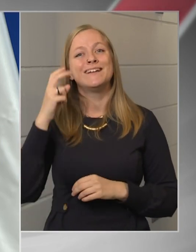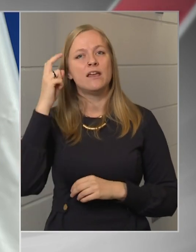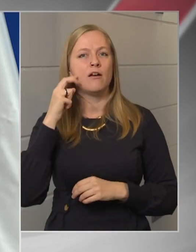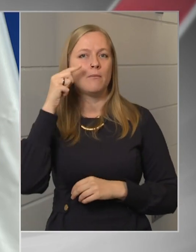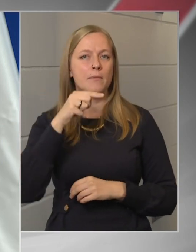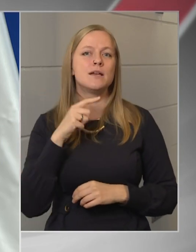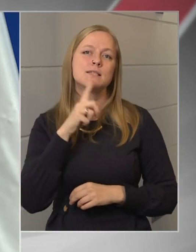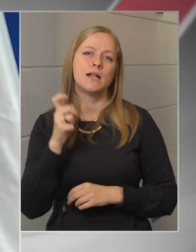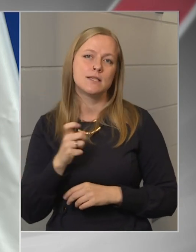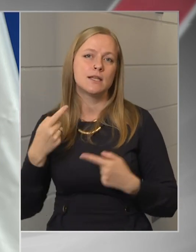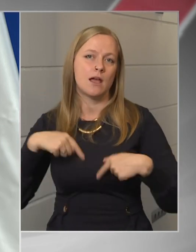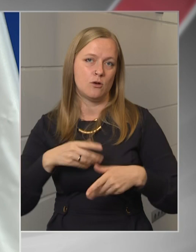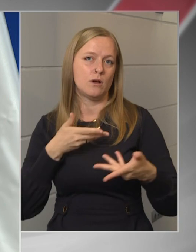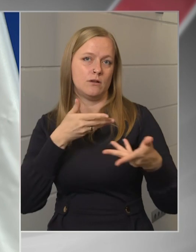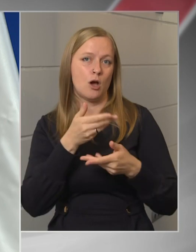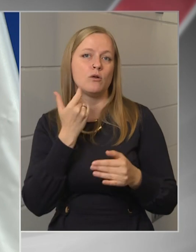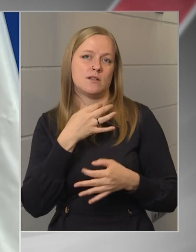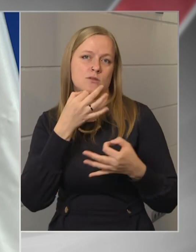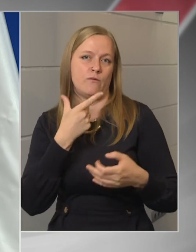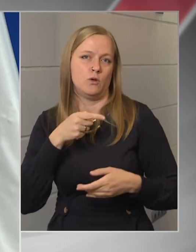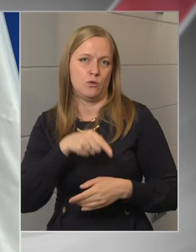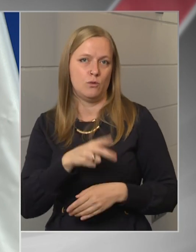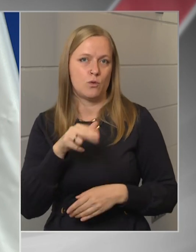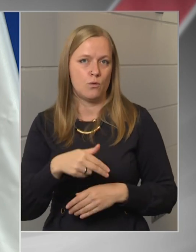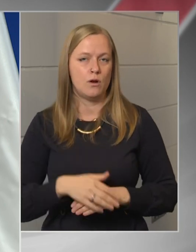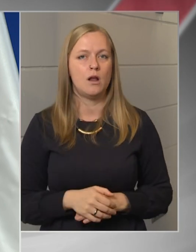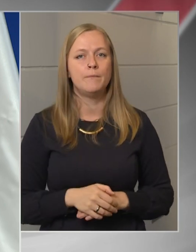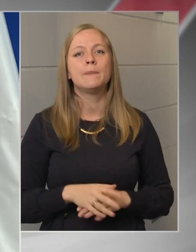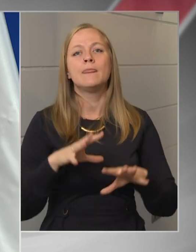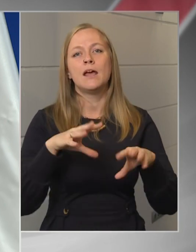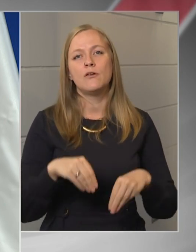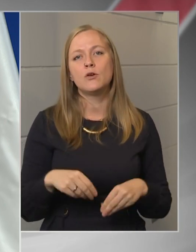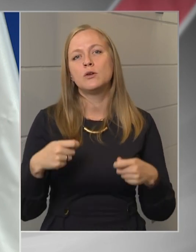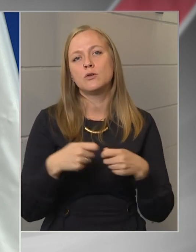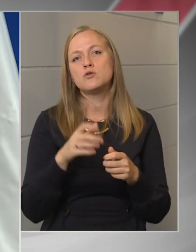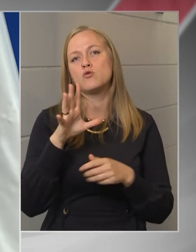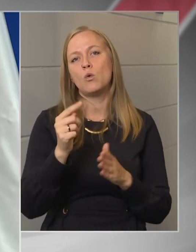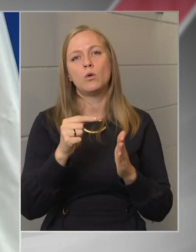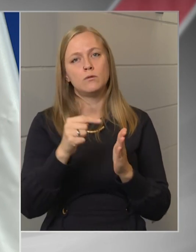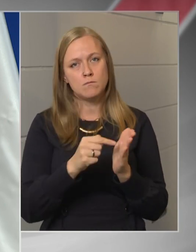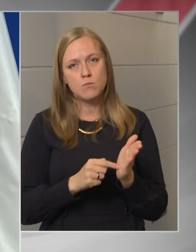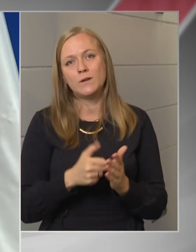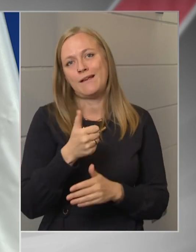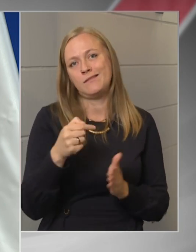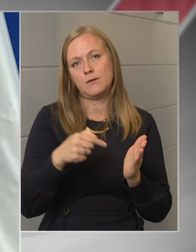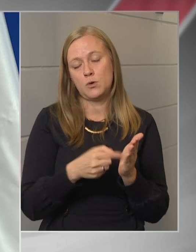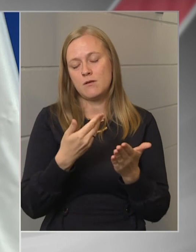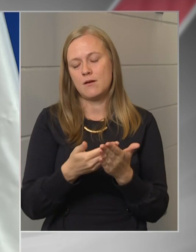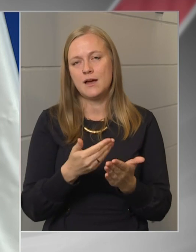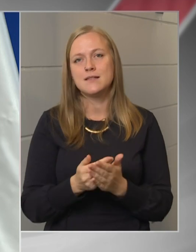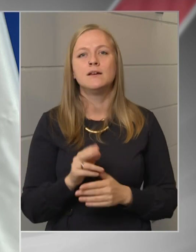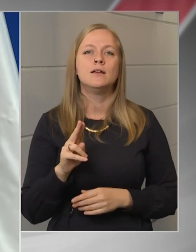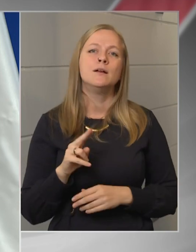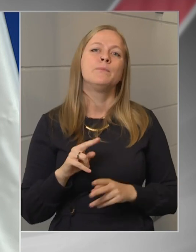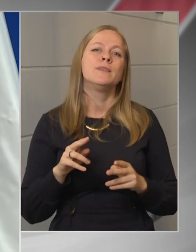akkor is erről volt szó. Sőt, az elfogadott közös öt pont egyik pontja éppen az, hogy a nemzetiségek